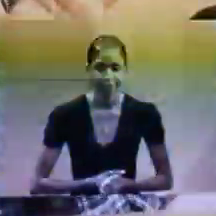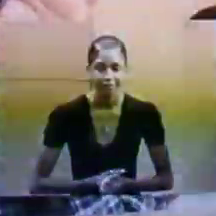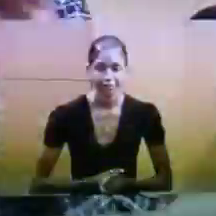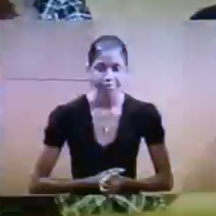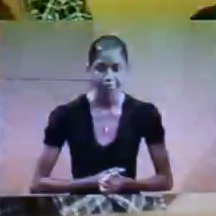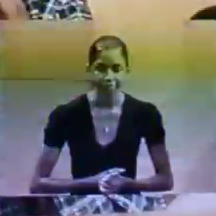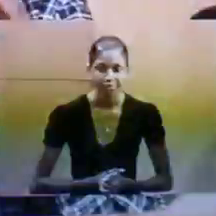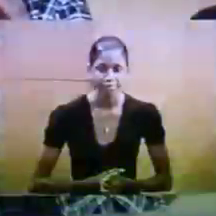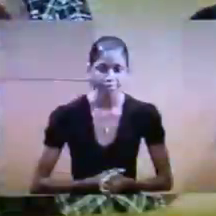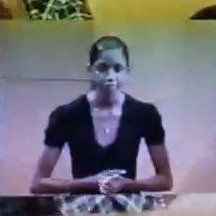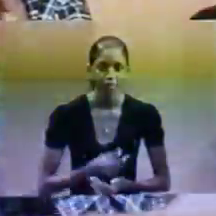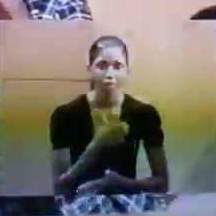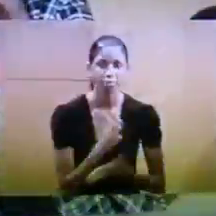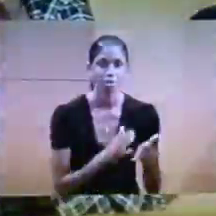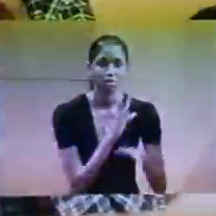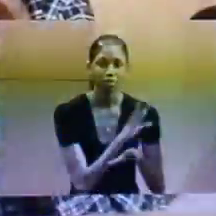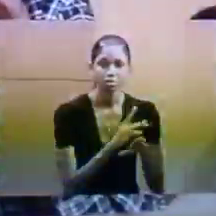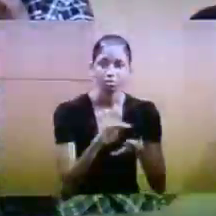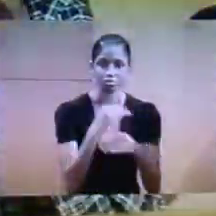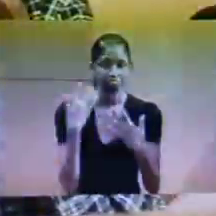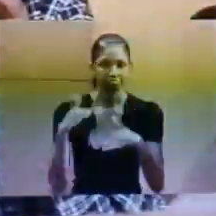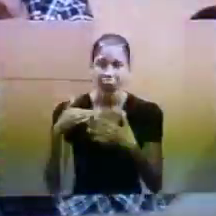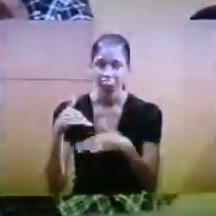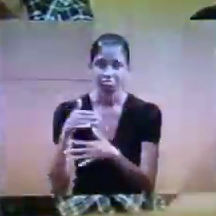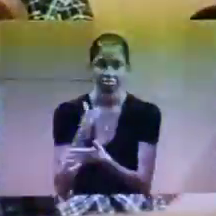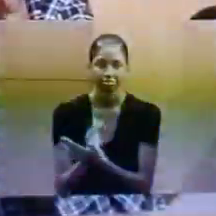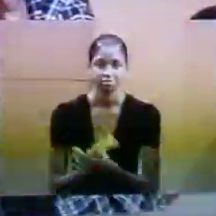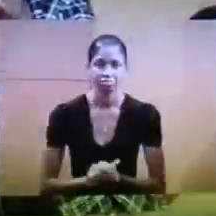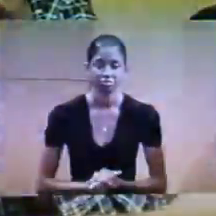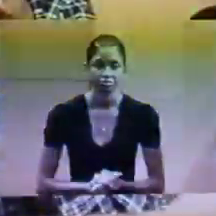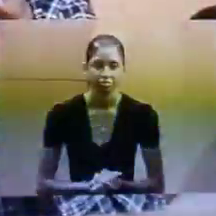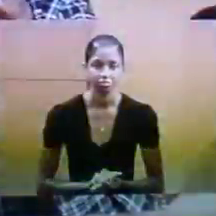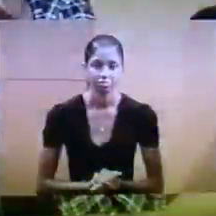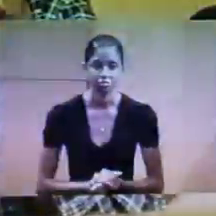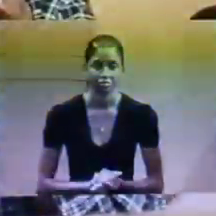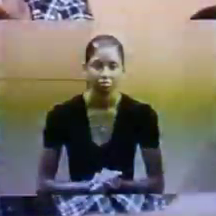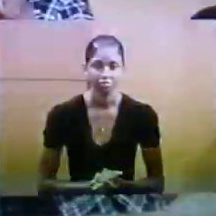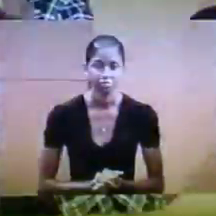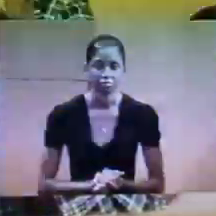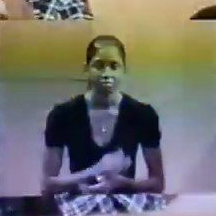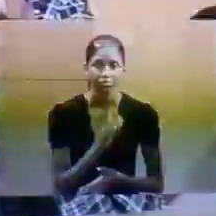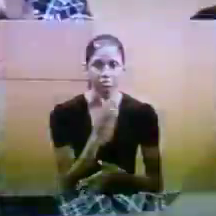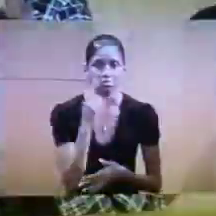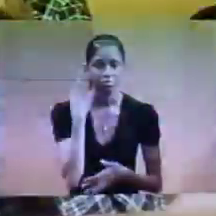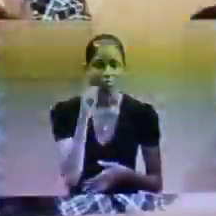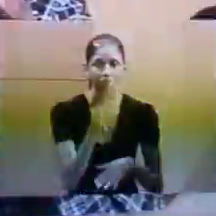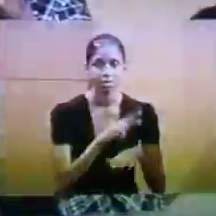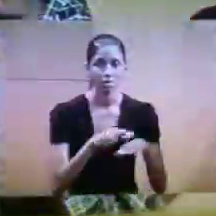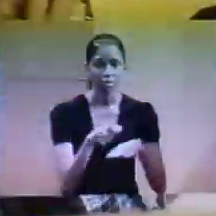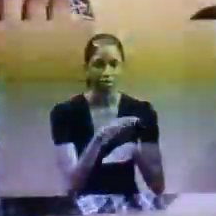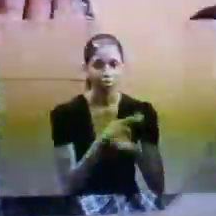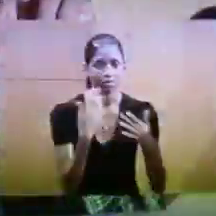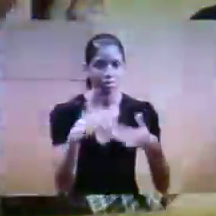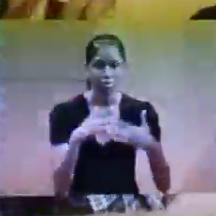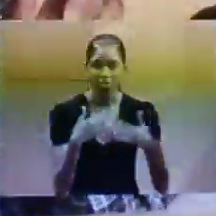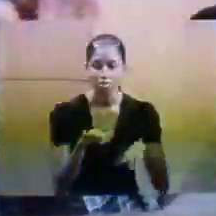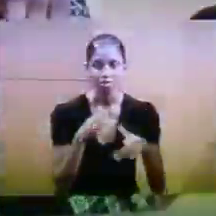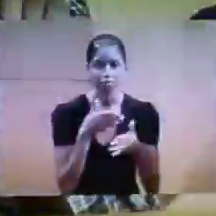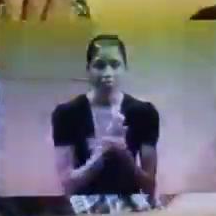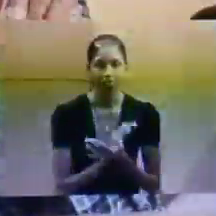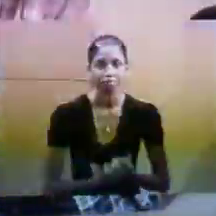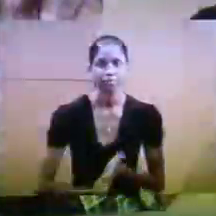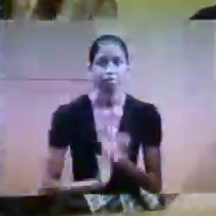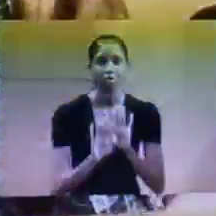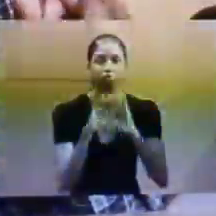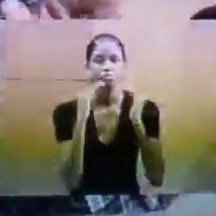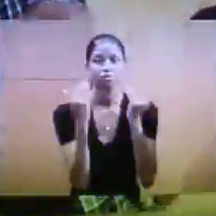La part du département est déjà préétablie. La part de la région est déjà préétablie. L'enveloppe,